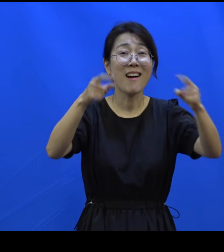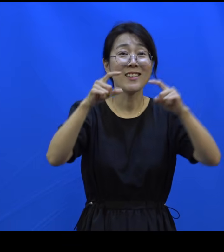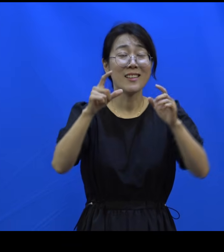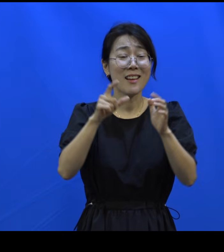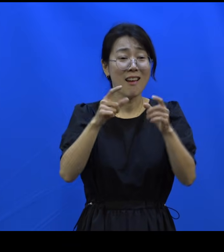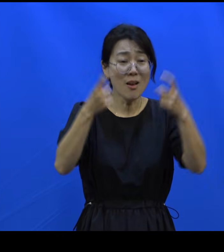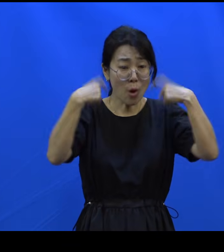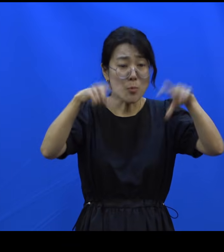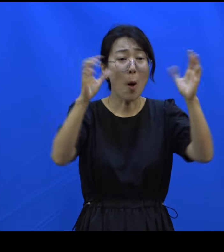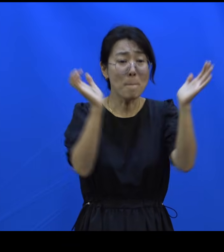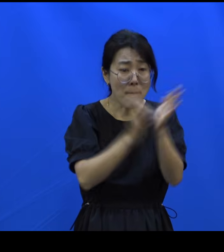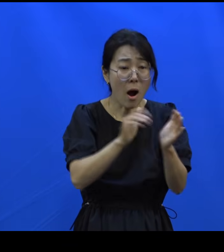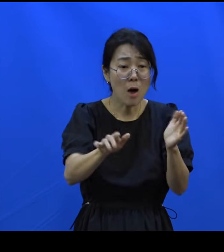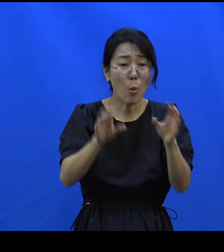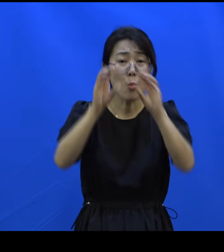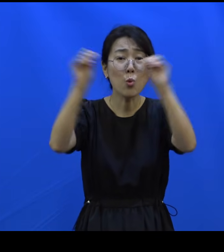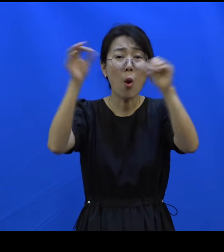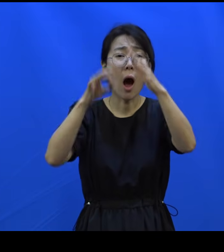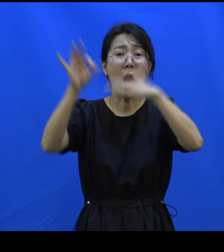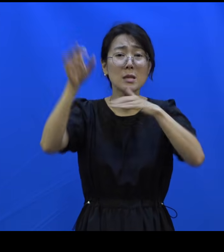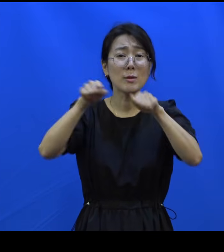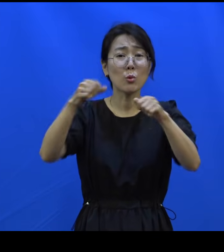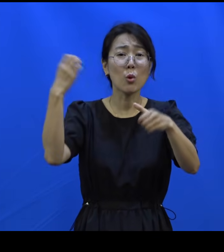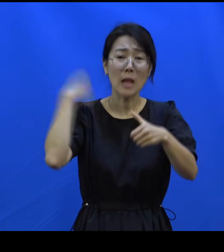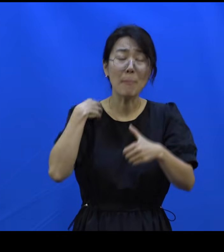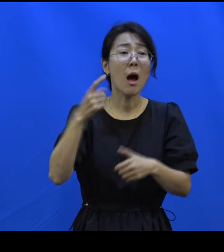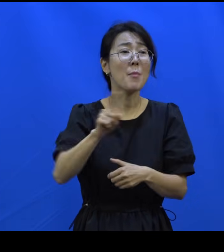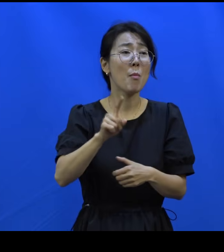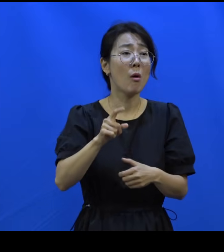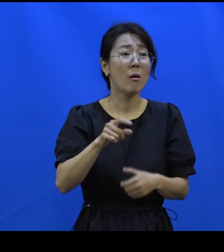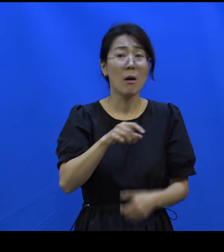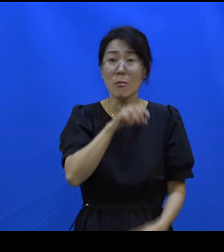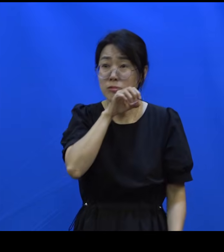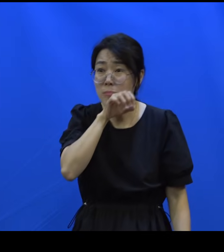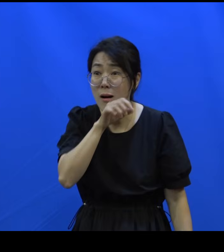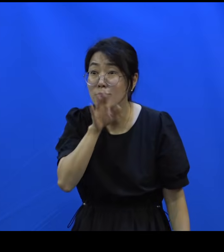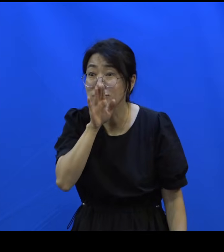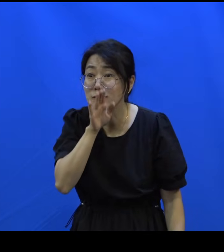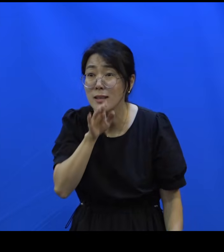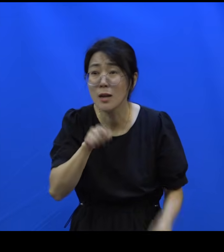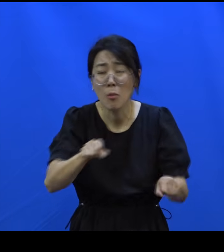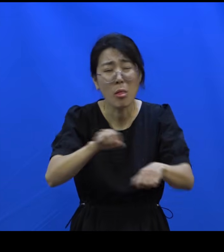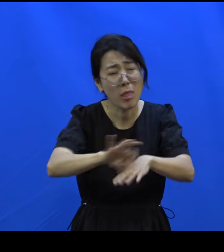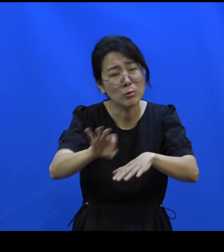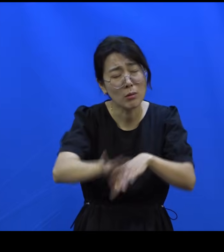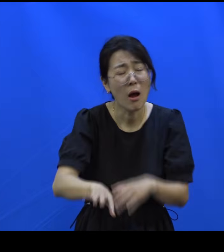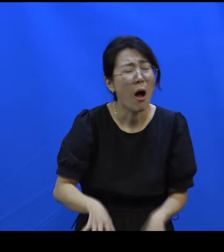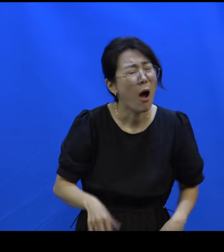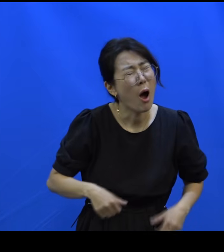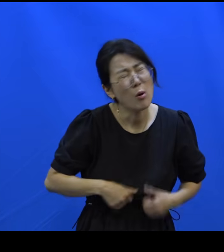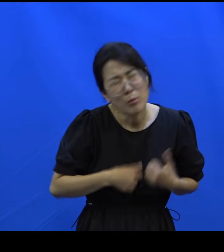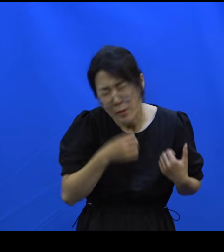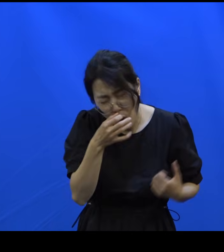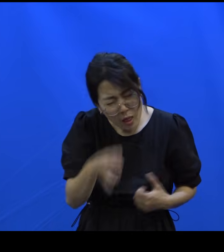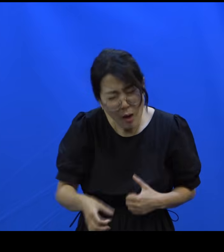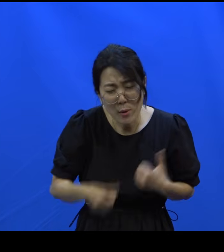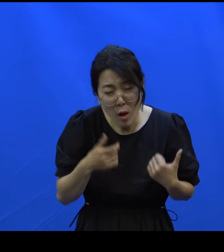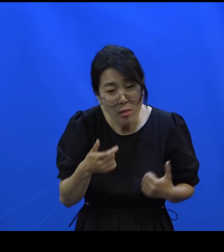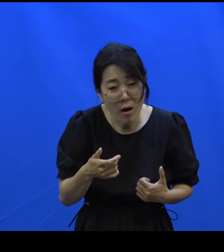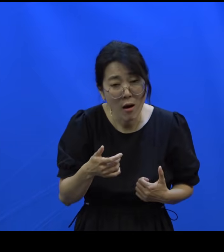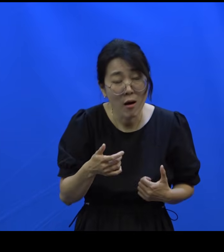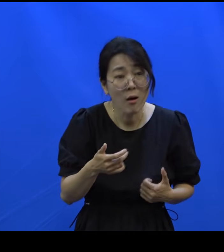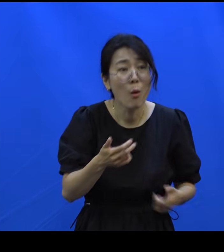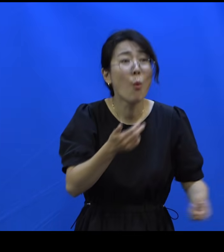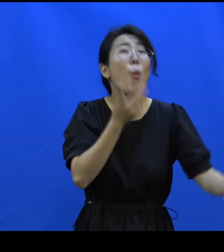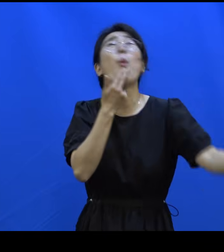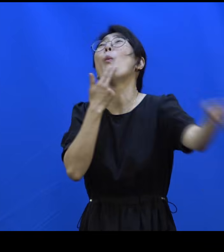날 오전에 할 일이 많지만 피곤한데 왔어. 그것도 억지로 하는 게 아니고 기쁨으로. 억지로